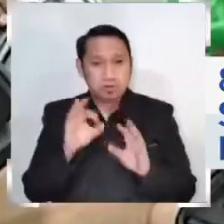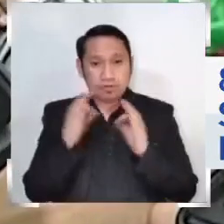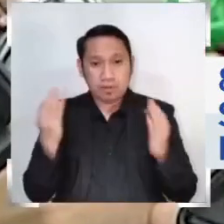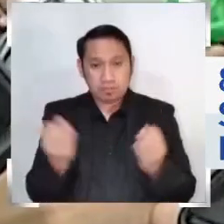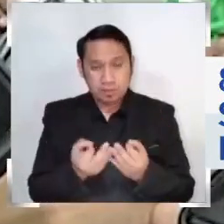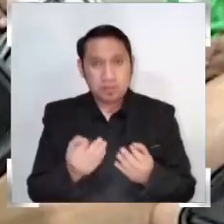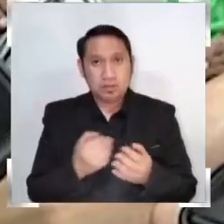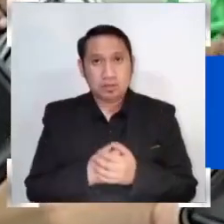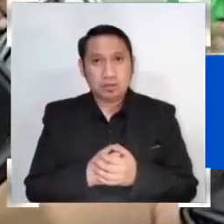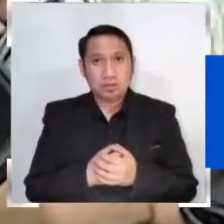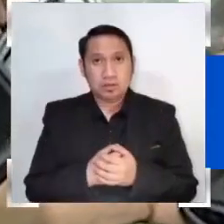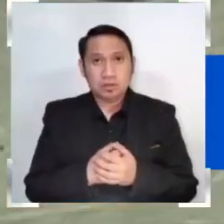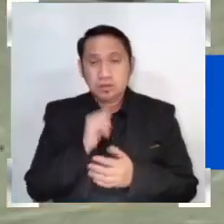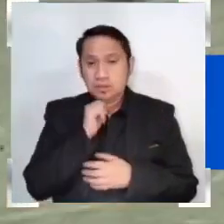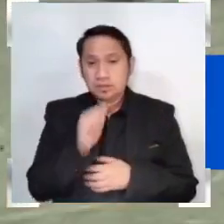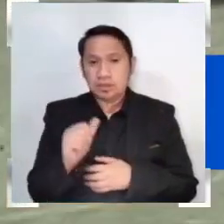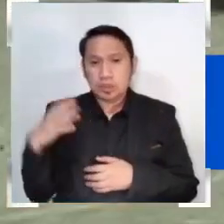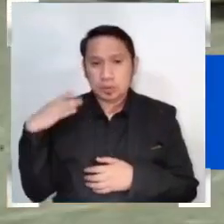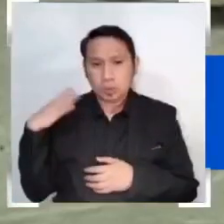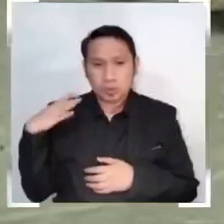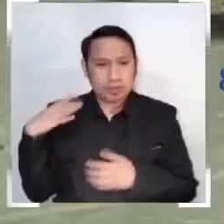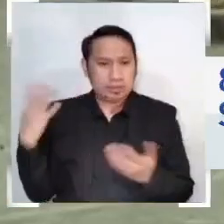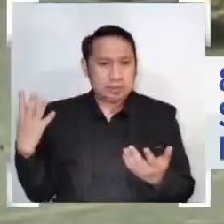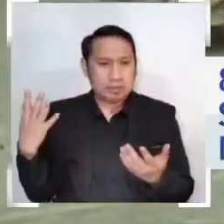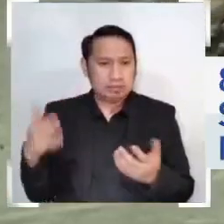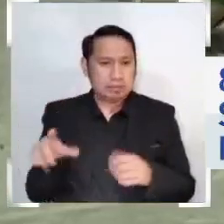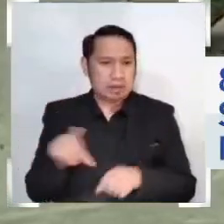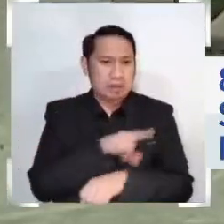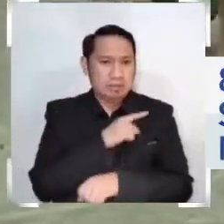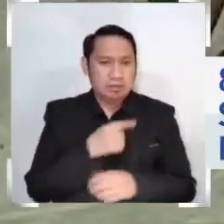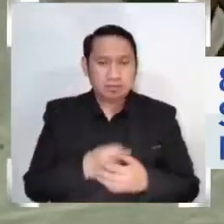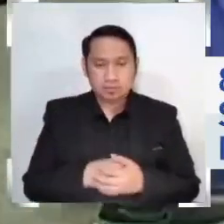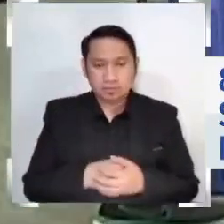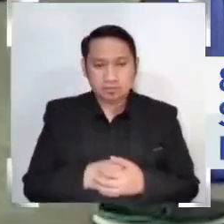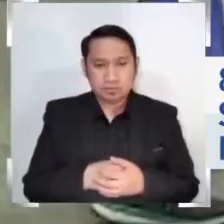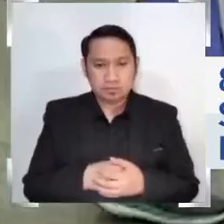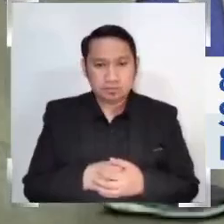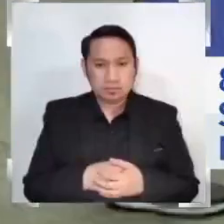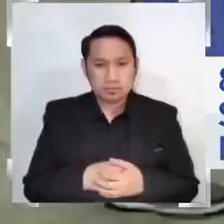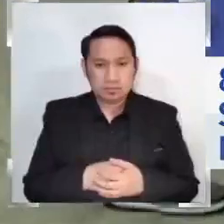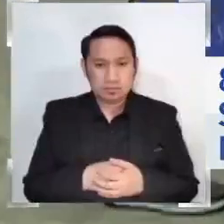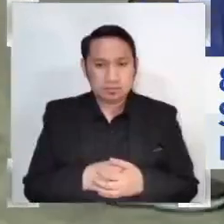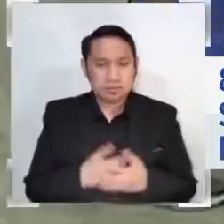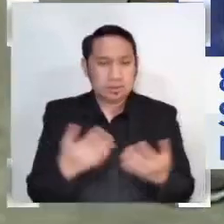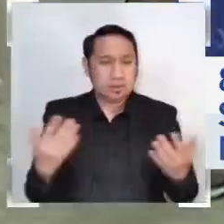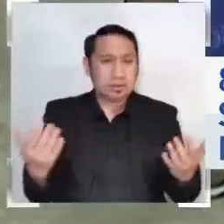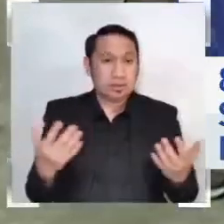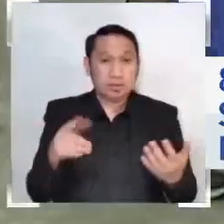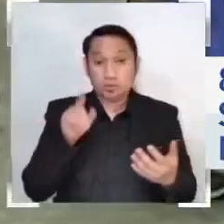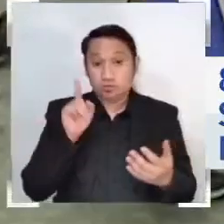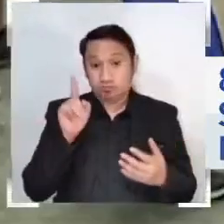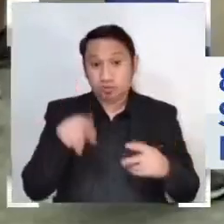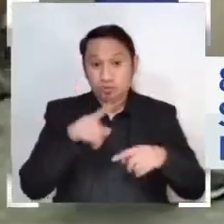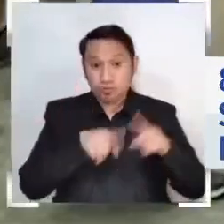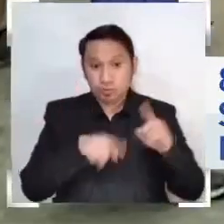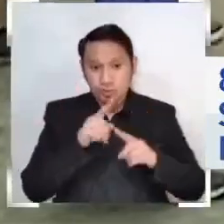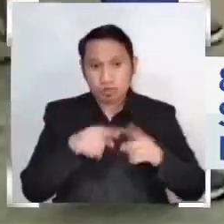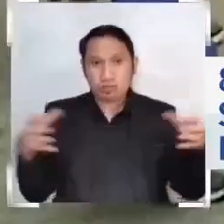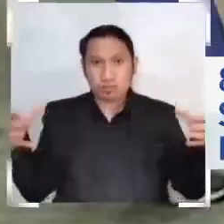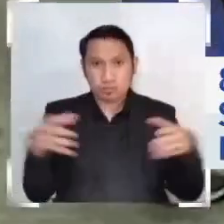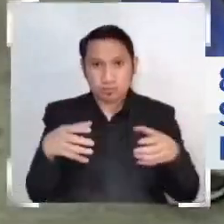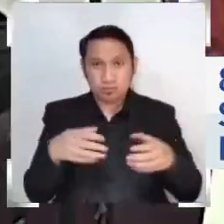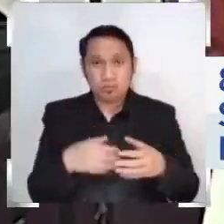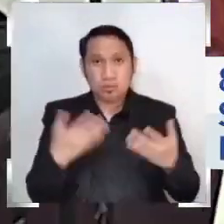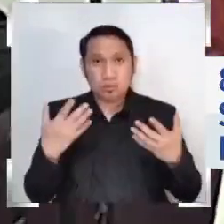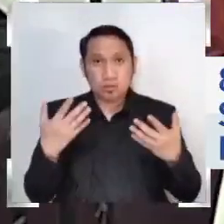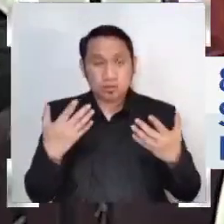na kami naghihintay ng maraming ano. May iba namang susulitin ang darating na long weekend gaya ng magkakaibigang ito na bagong pasa sa Mechanical Engineering